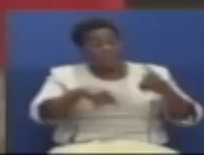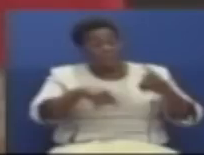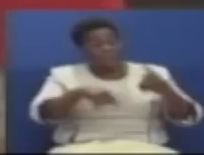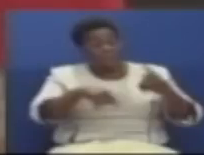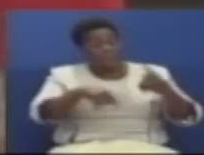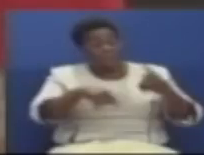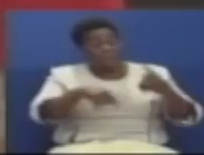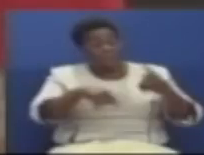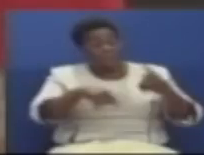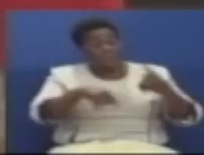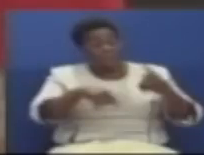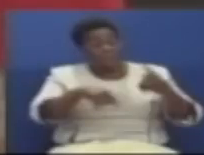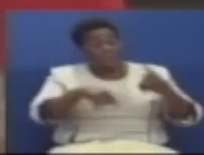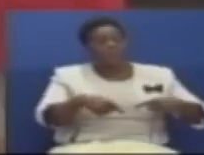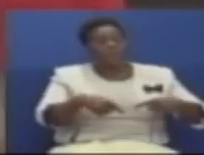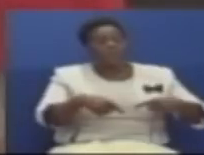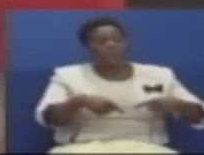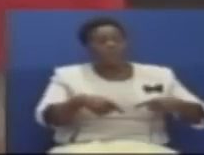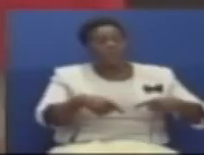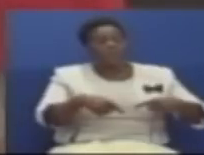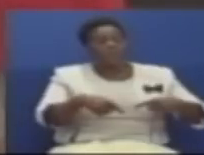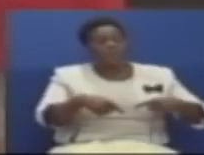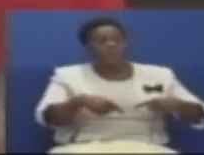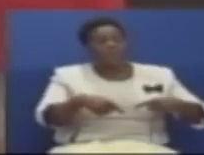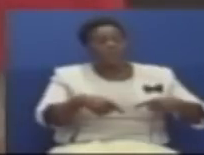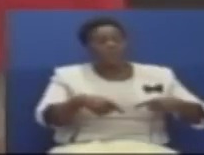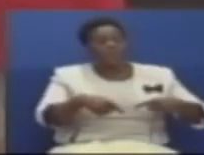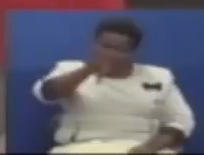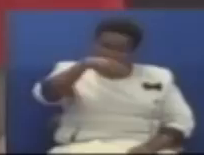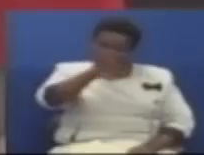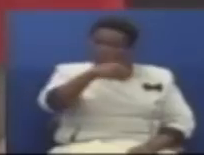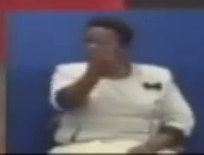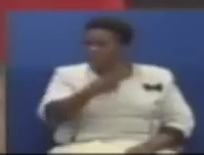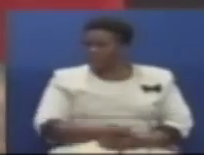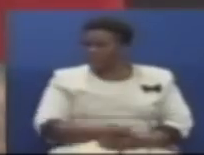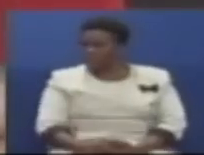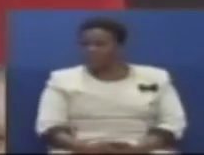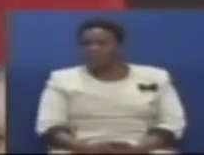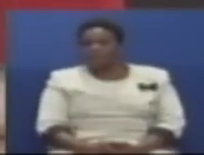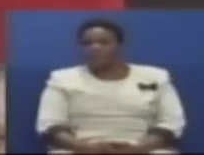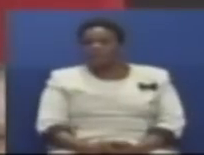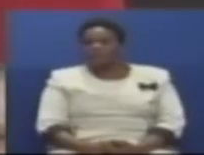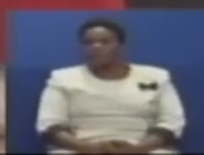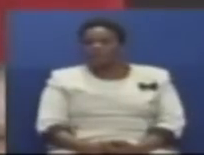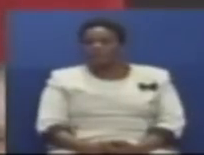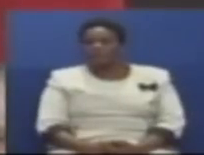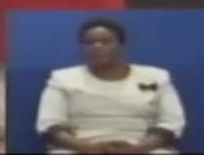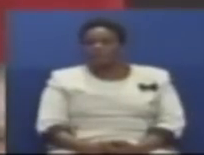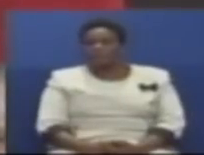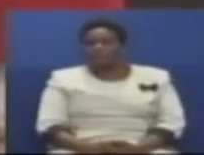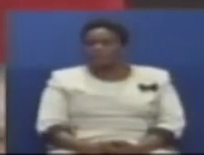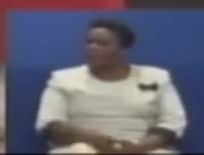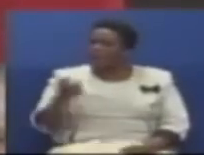nzema zangu uelewe ninachokisema. Mheshimiwa, kengele ya pili bahati mbaya. Haya. Asante sana.